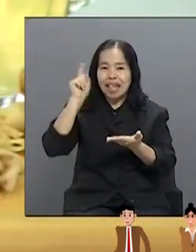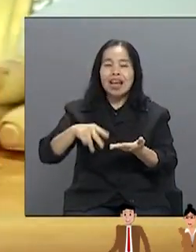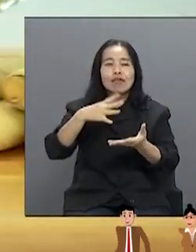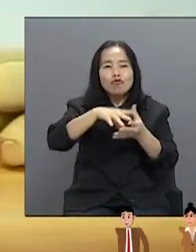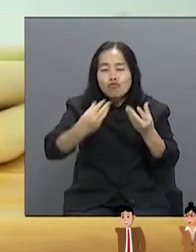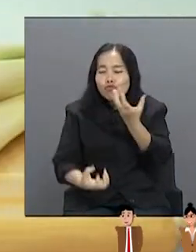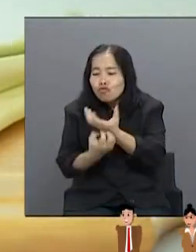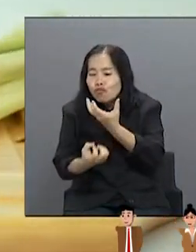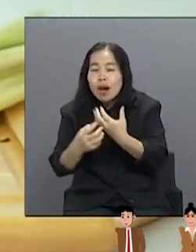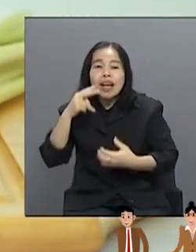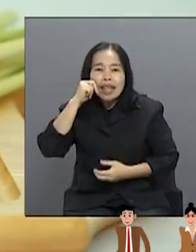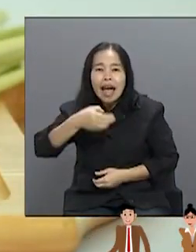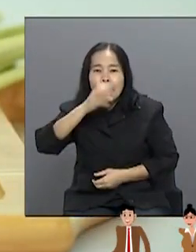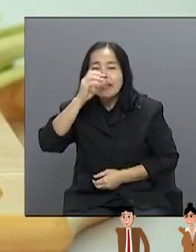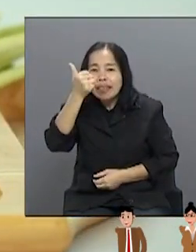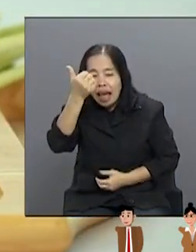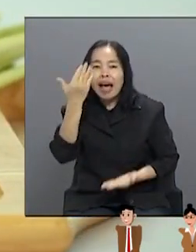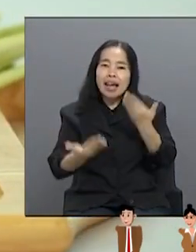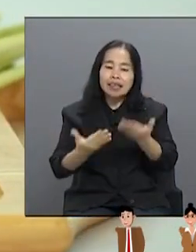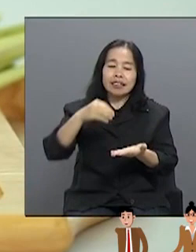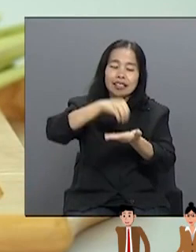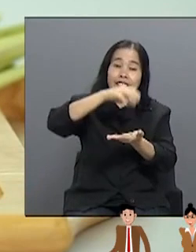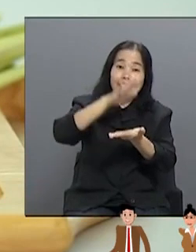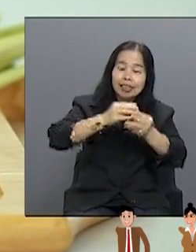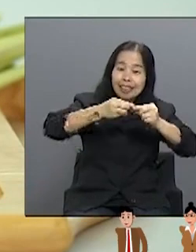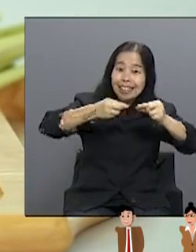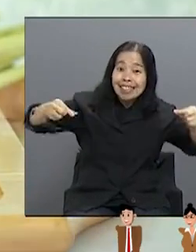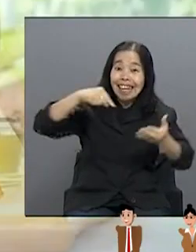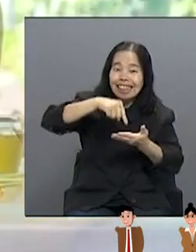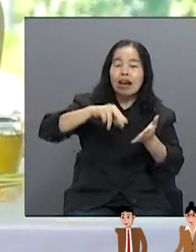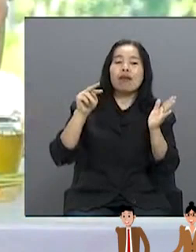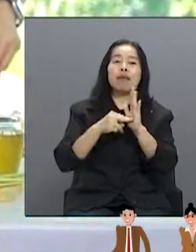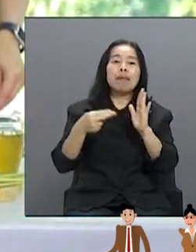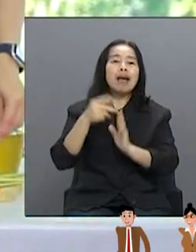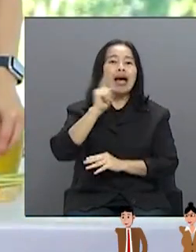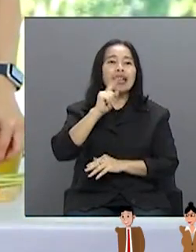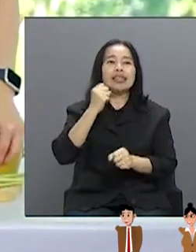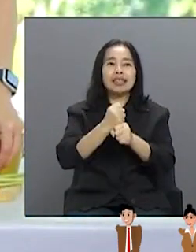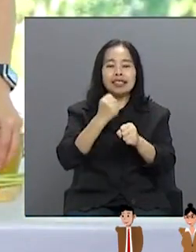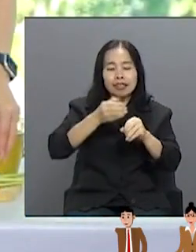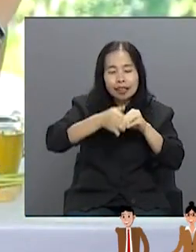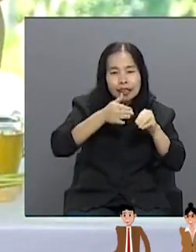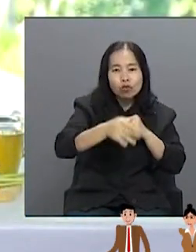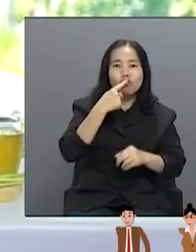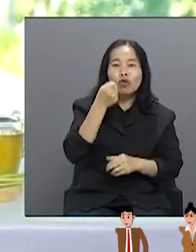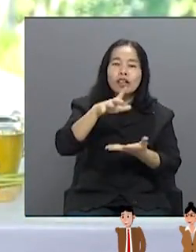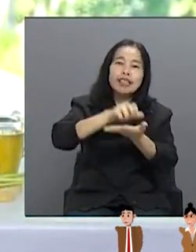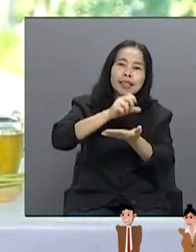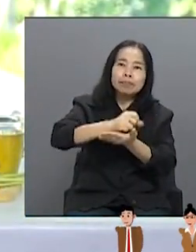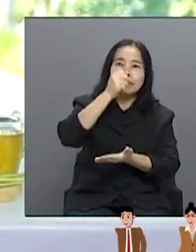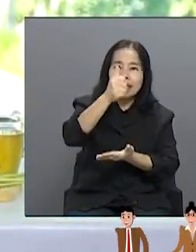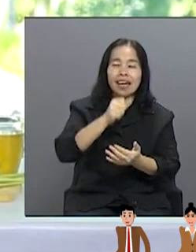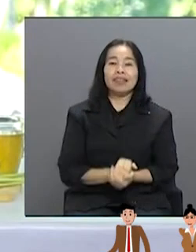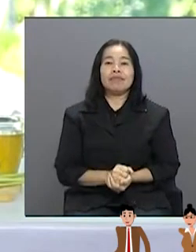ะคะ ถูกต้องครับ กินตะไคร้รู้สึกแบบสดชื่น ได้ครับอีกหนึ่งสิ่งเลยคุณต้นอ้อรู้จักไหมครับอันนี้ โอยก